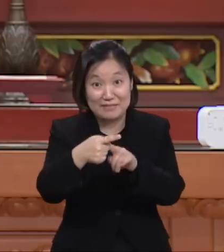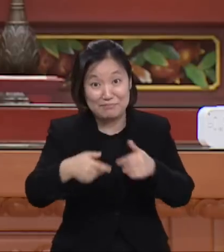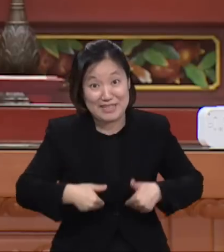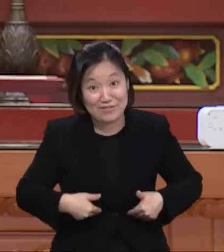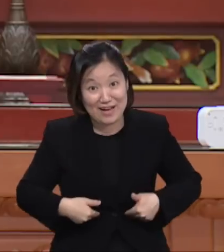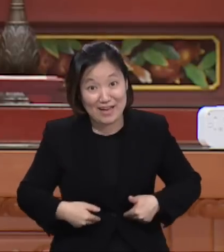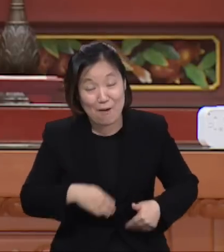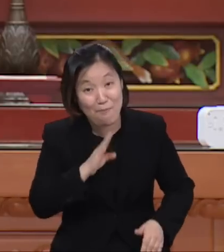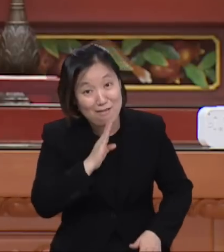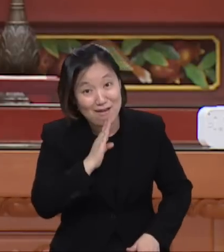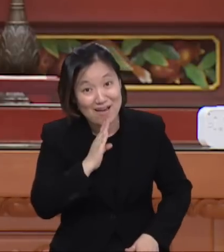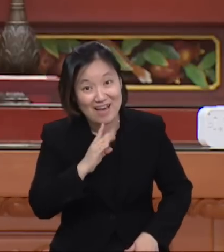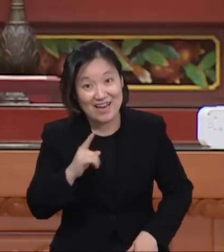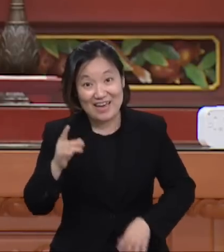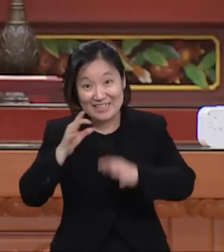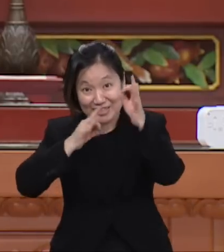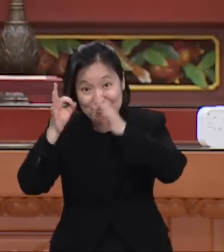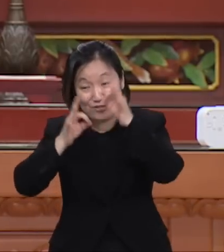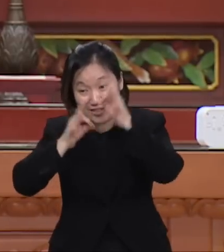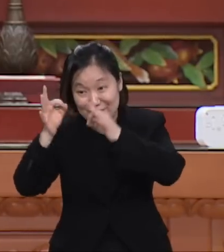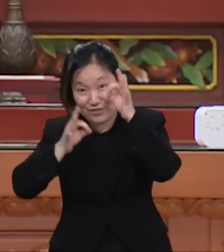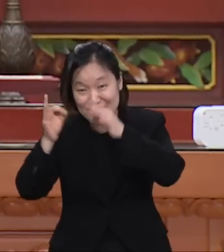언제까지 이런 실수를 할 거야